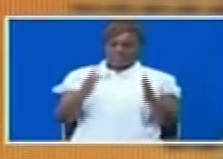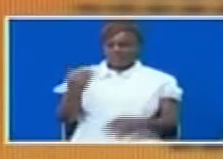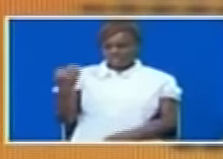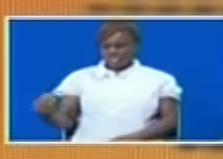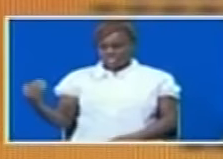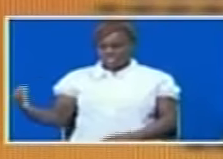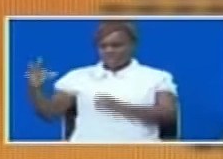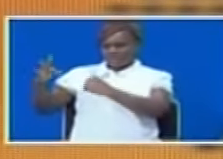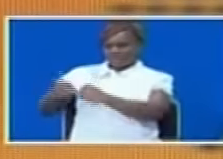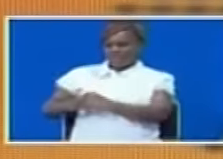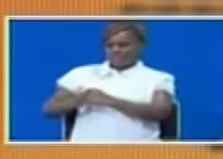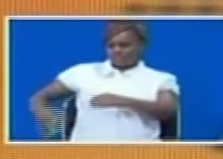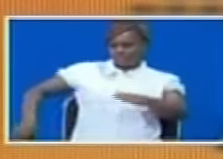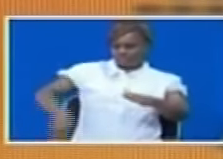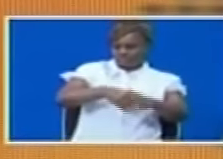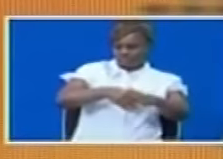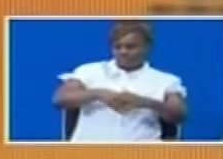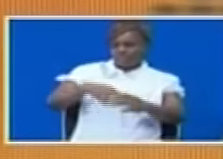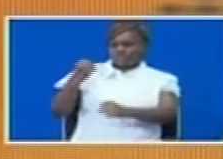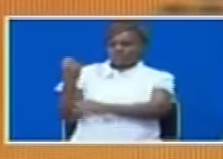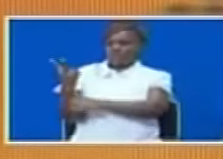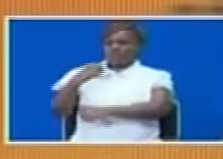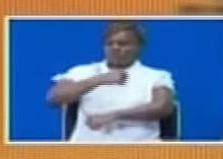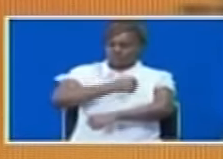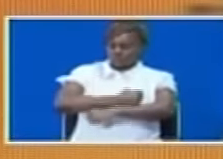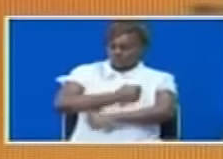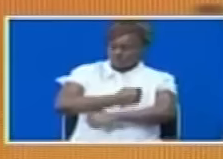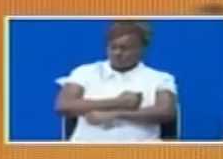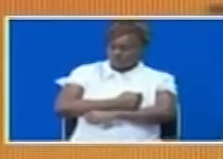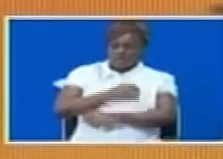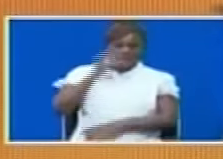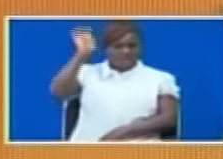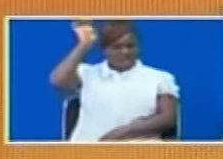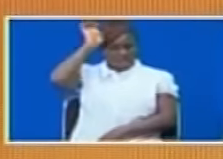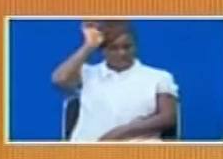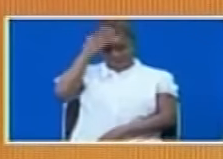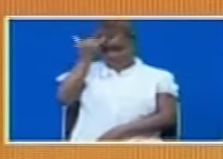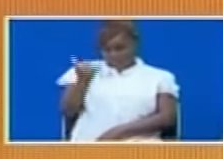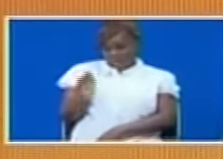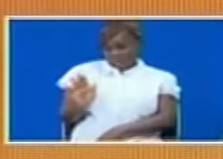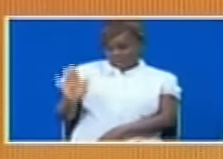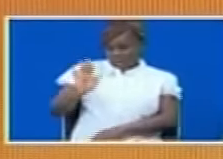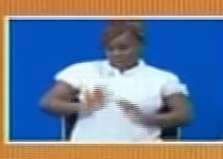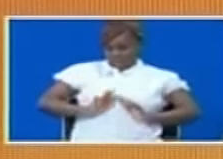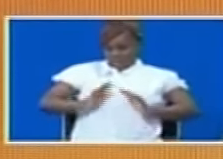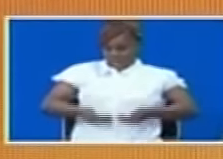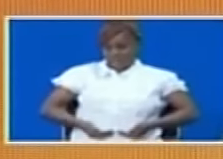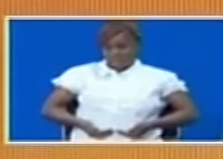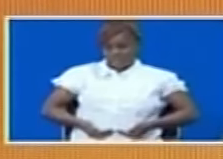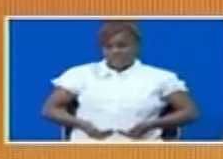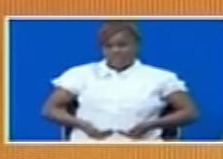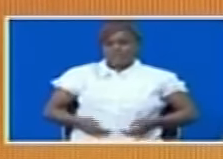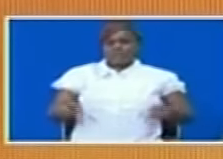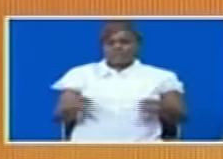Wanafunzi wanane wametimuliwa katika shule ya wasichana Moi Kapsowar huko Eldoret baada ya kugunduliwa kuwa ni wajawazito. Na